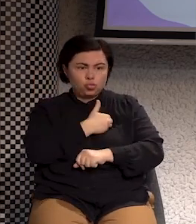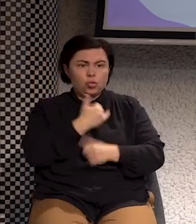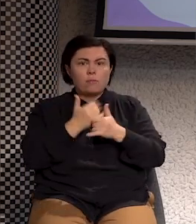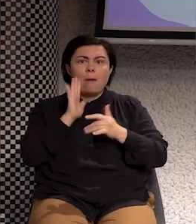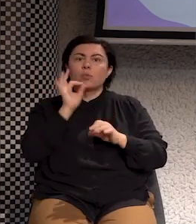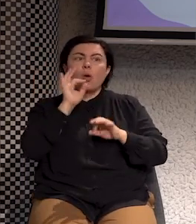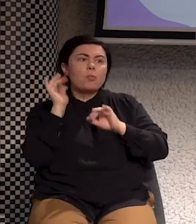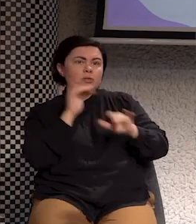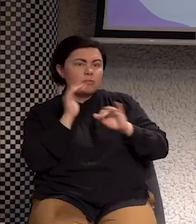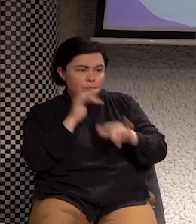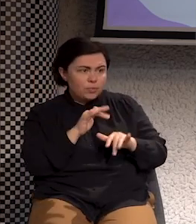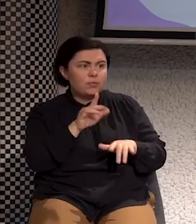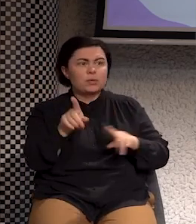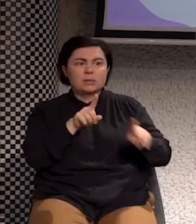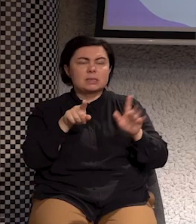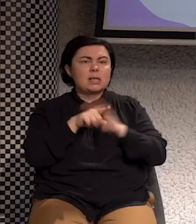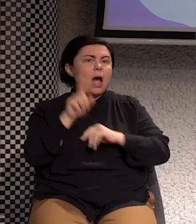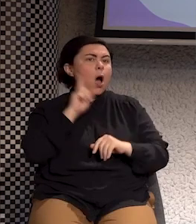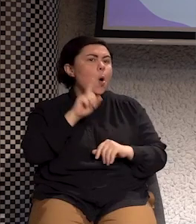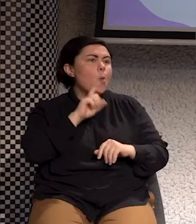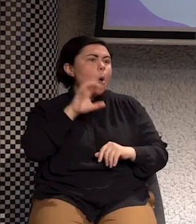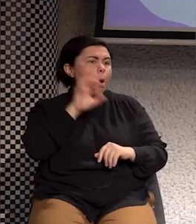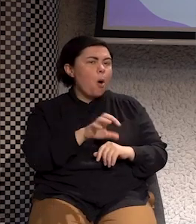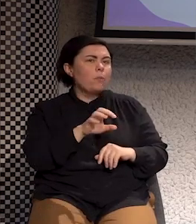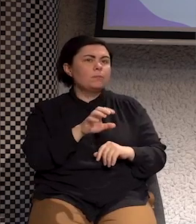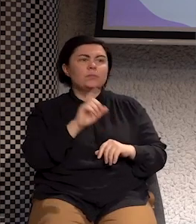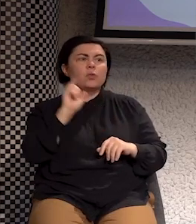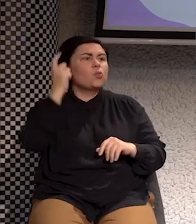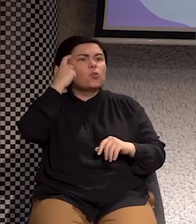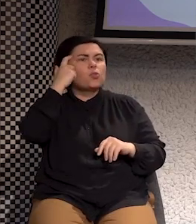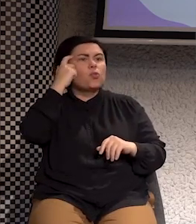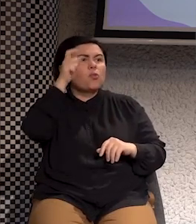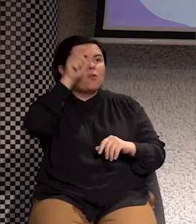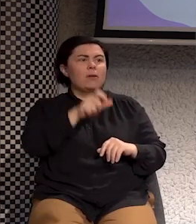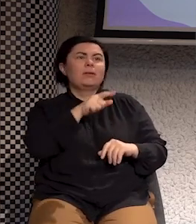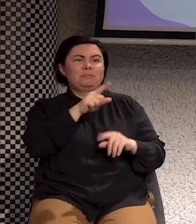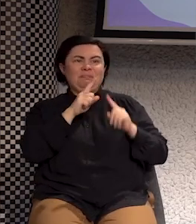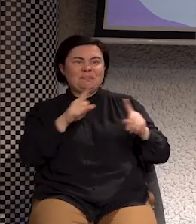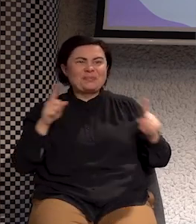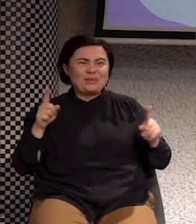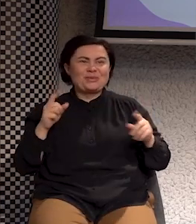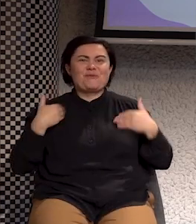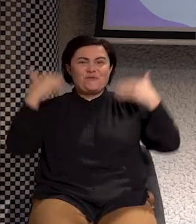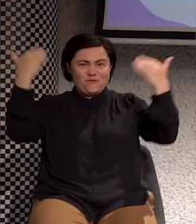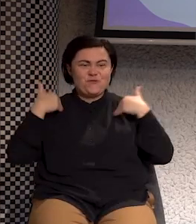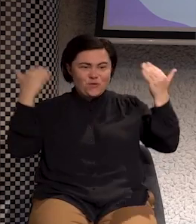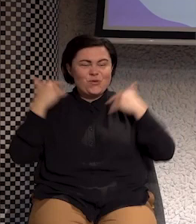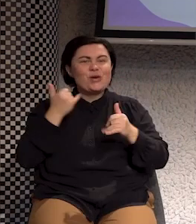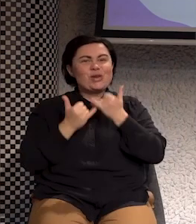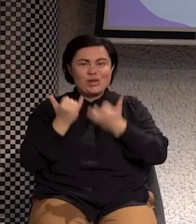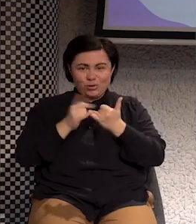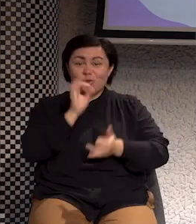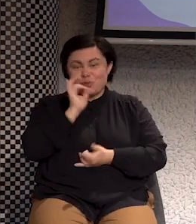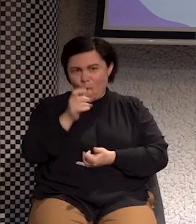dobry wpływ, to ma znaczenie dla chłopaków i taką wybijającą się postacią był nauczyciel WF-u, z tego co pamiętam, że jeżeli to jest dobra osoba, to